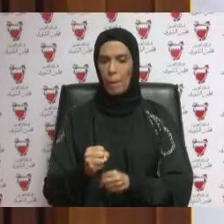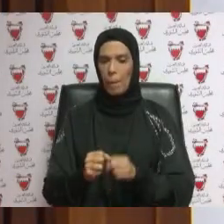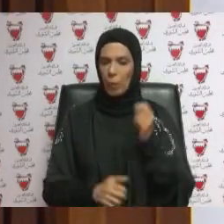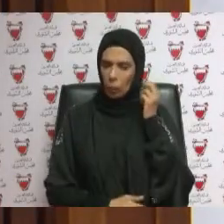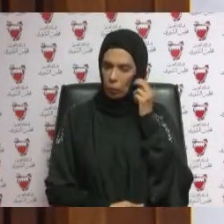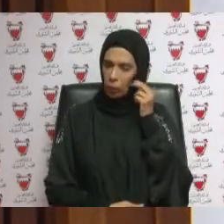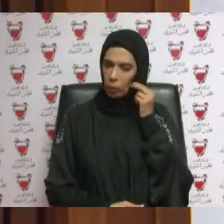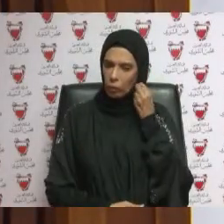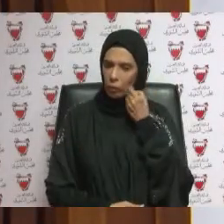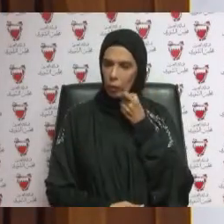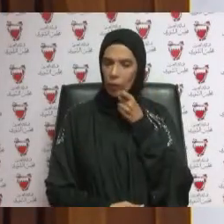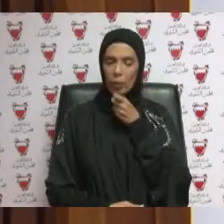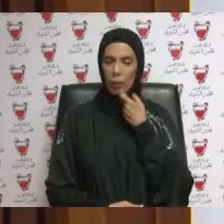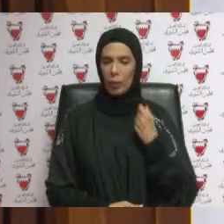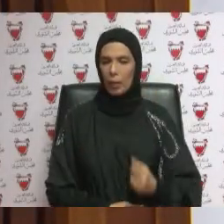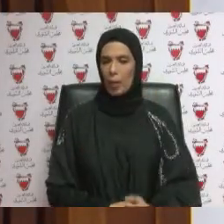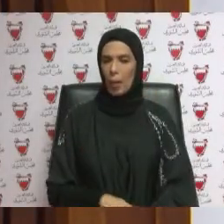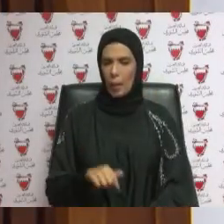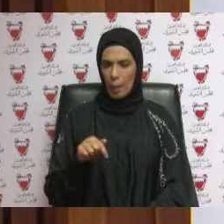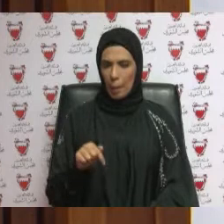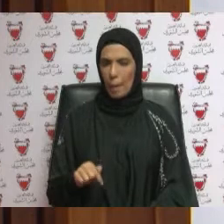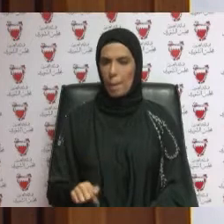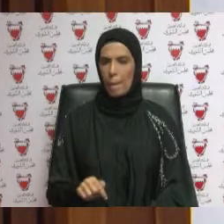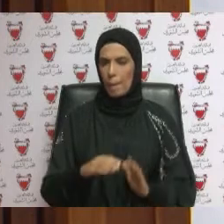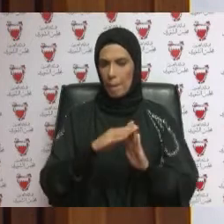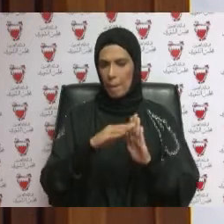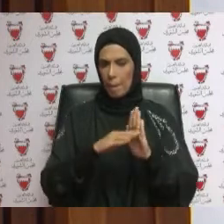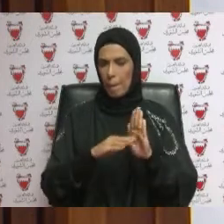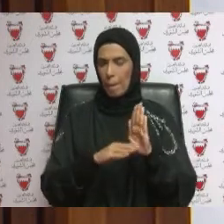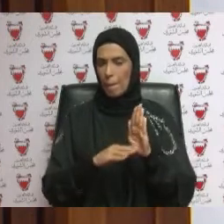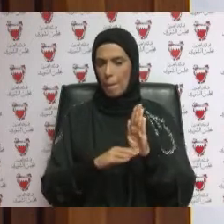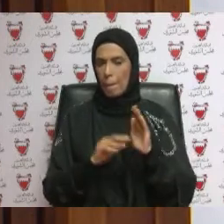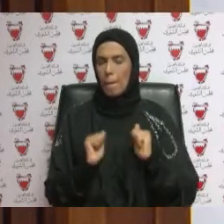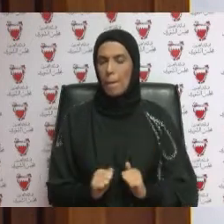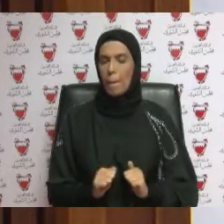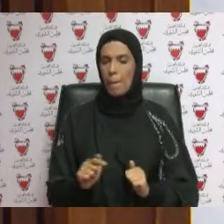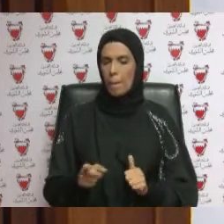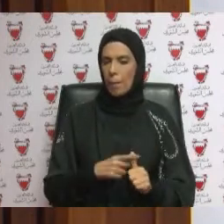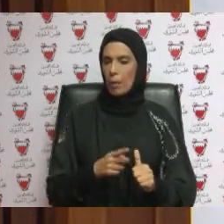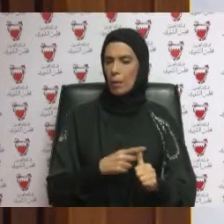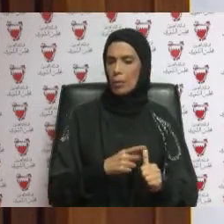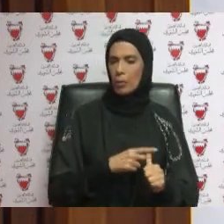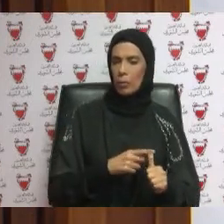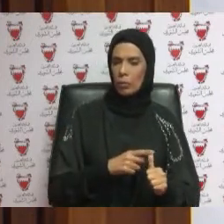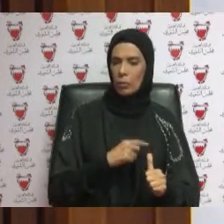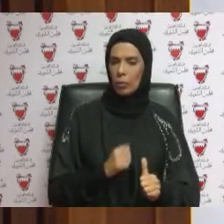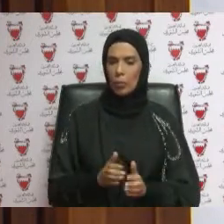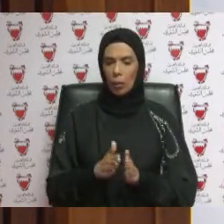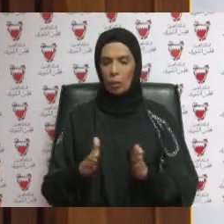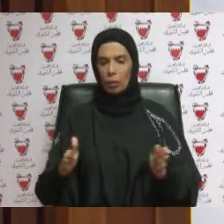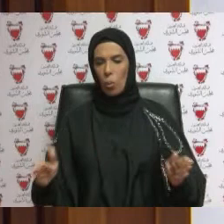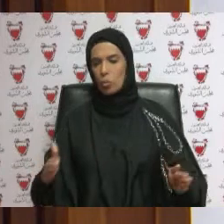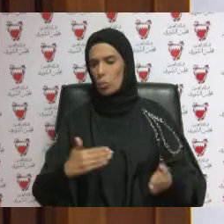جميع الأحوال يراعى عند إعداد أي برامج وأولويات التنفيذ وتحديد حيز للتوسع